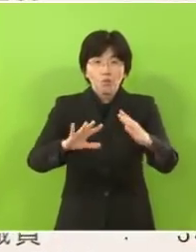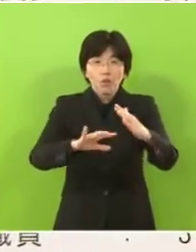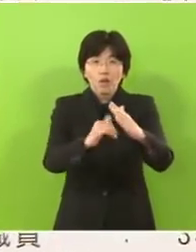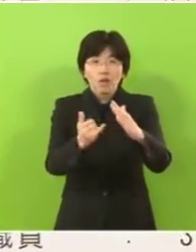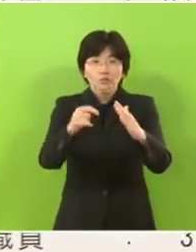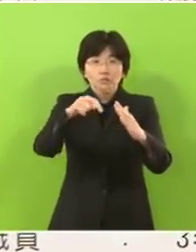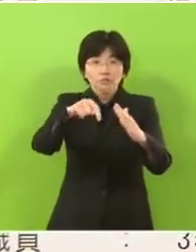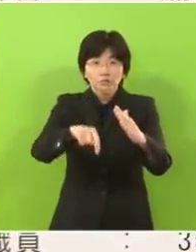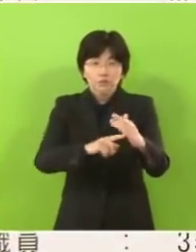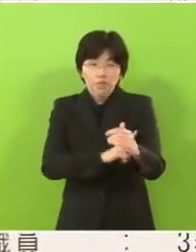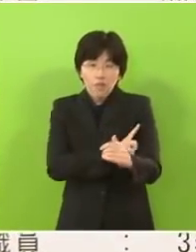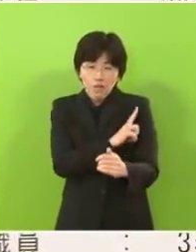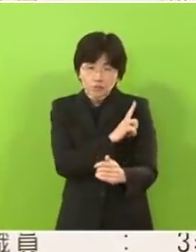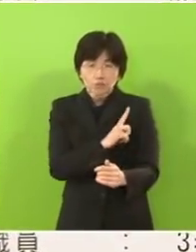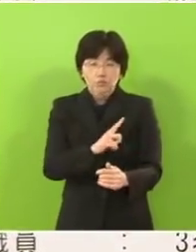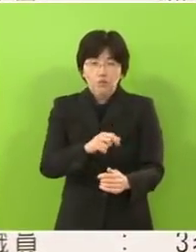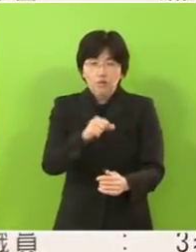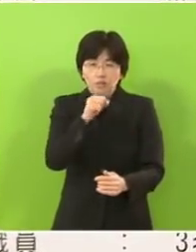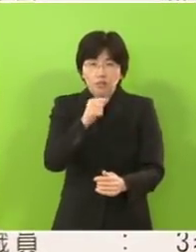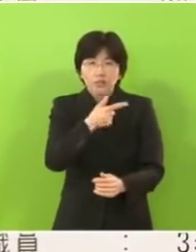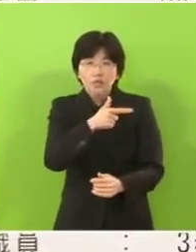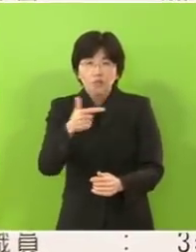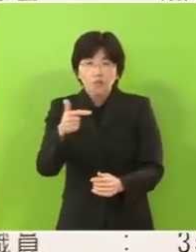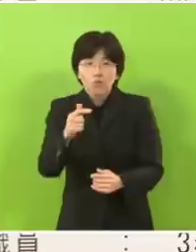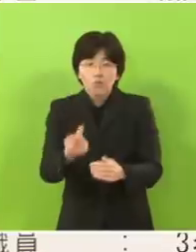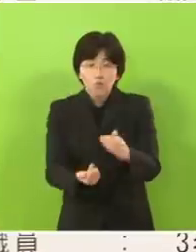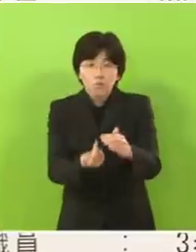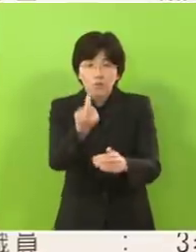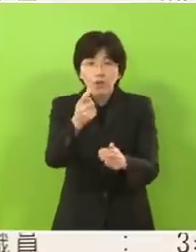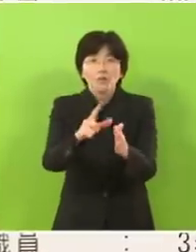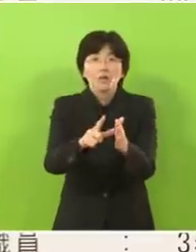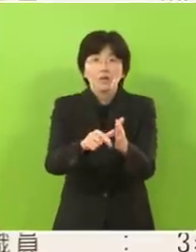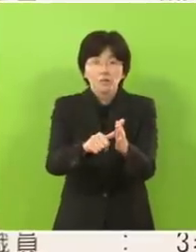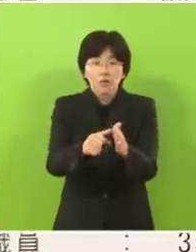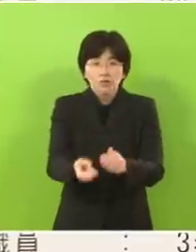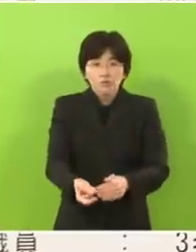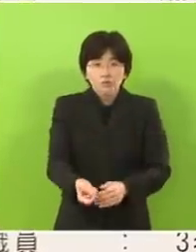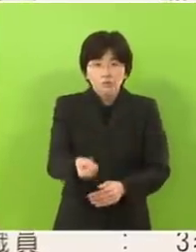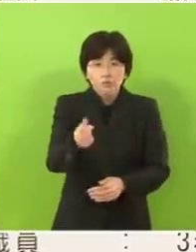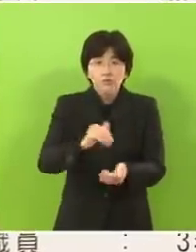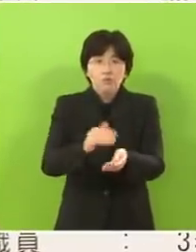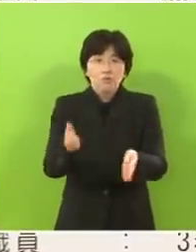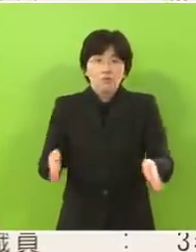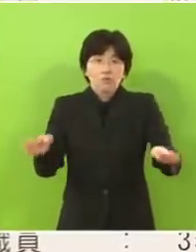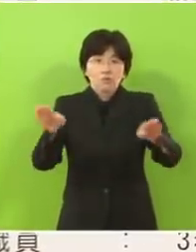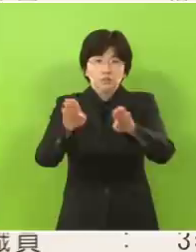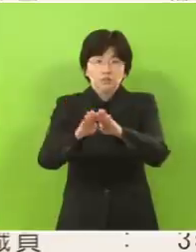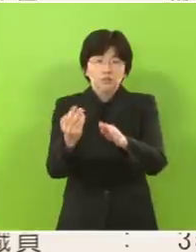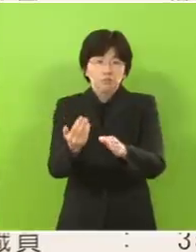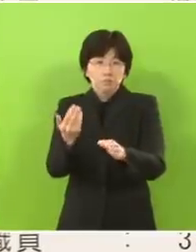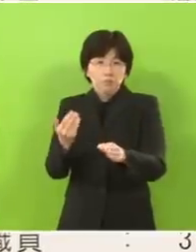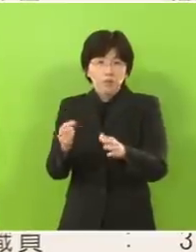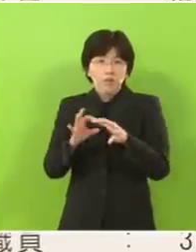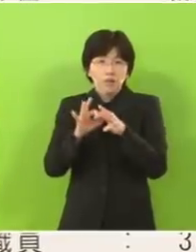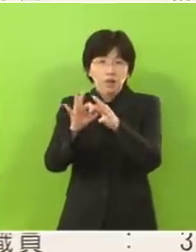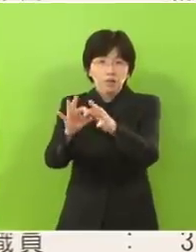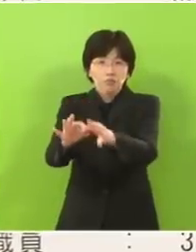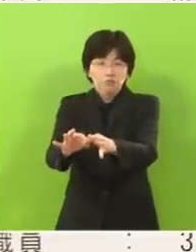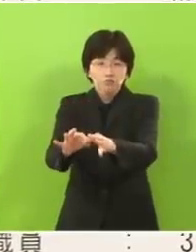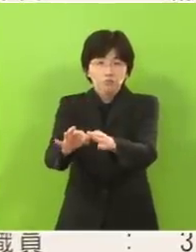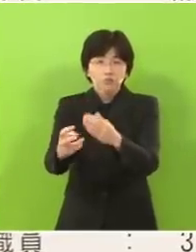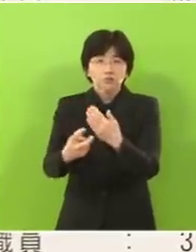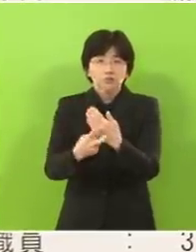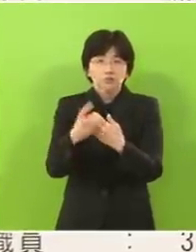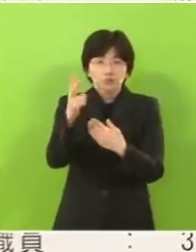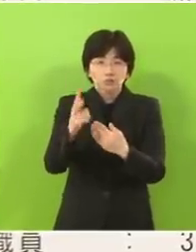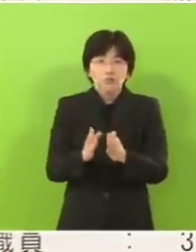に発熱やせきなどの症状が出た場合はすみやかに医療機関に事前に連絡の上受信